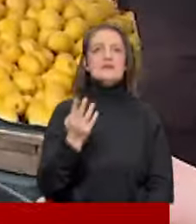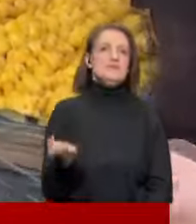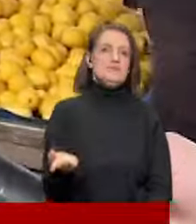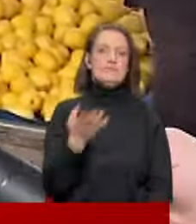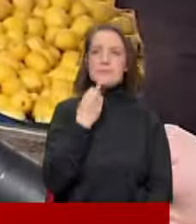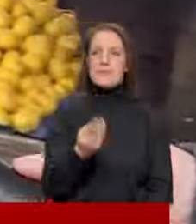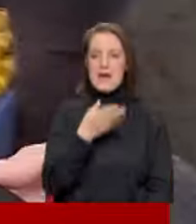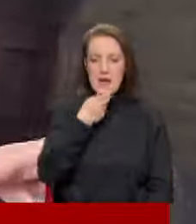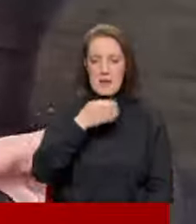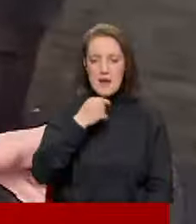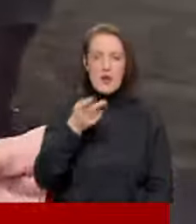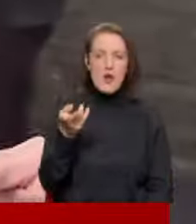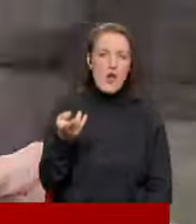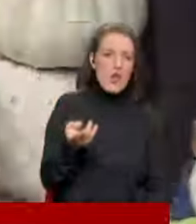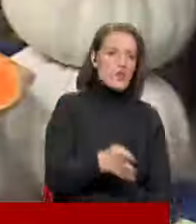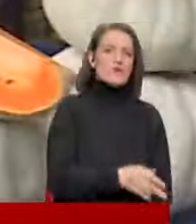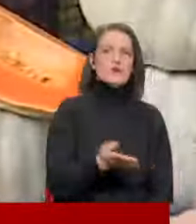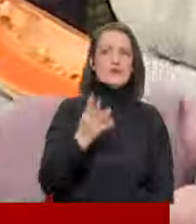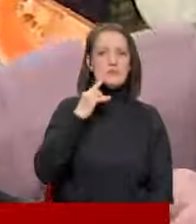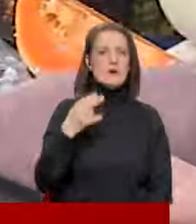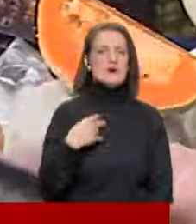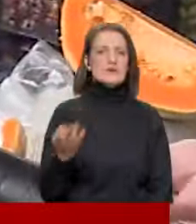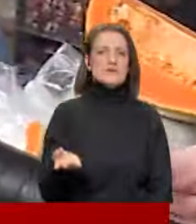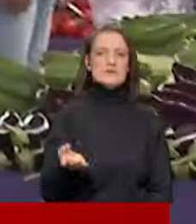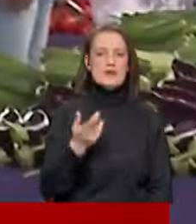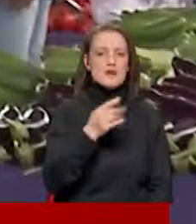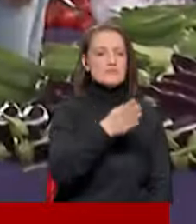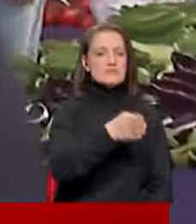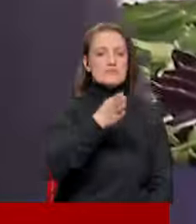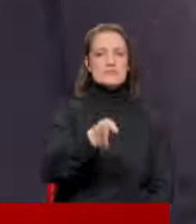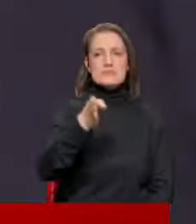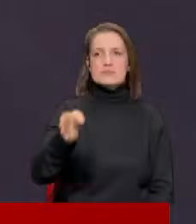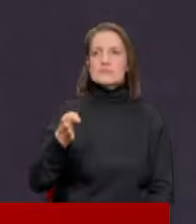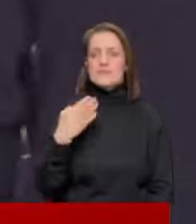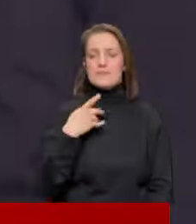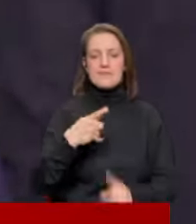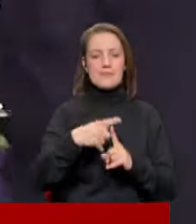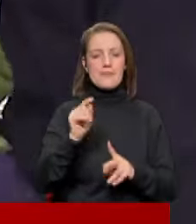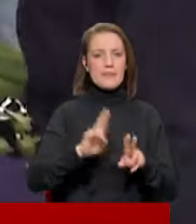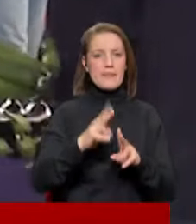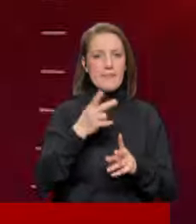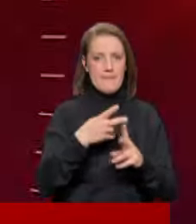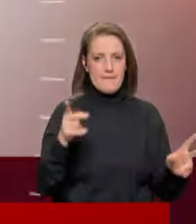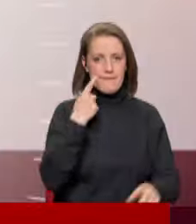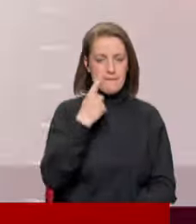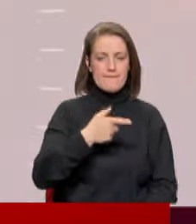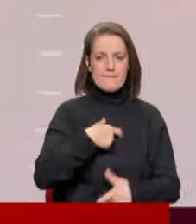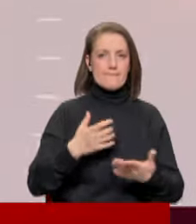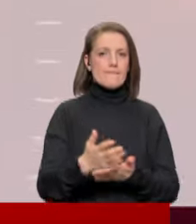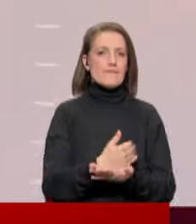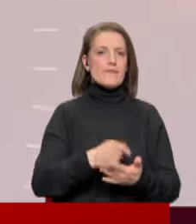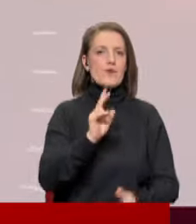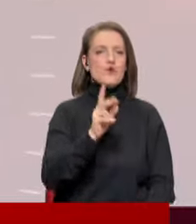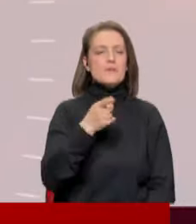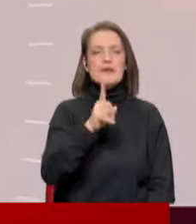emekli emeklileri öldürdünüz Ya bak 40 tane yeri geziyoruz türkin açıklamasına göre Türkiye'de kişi başına düşen milli gelir